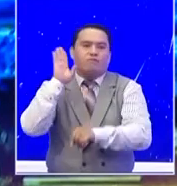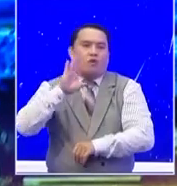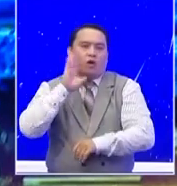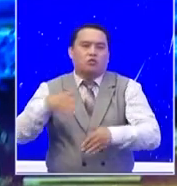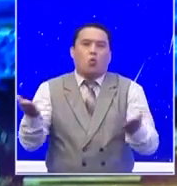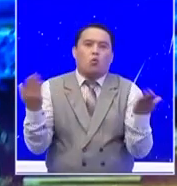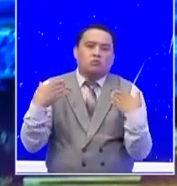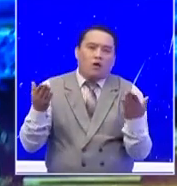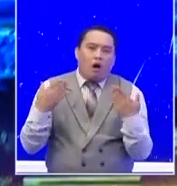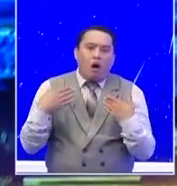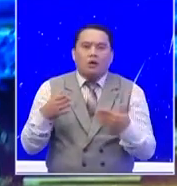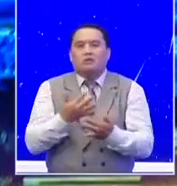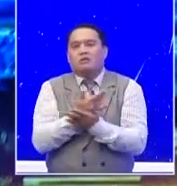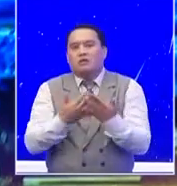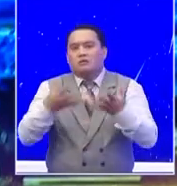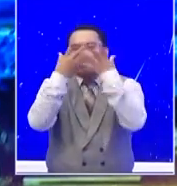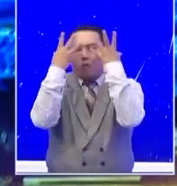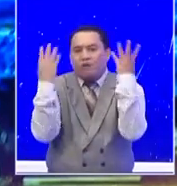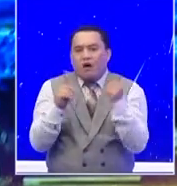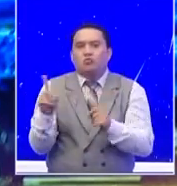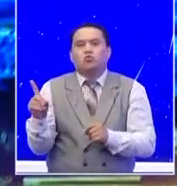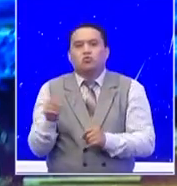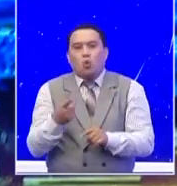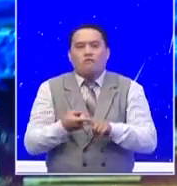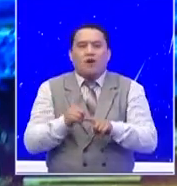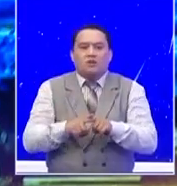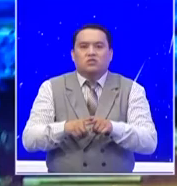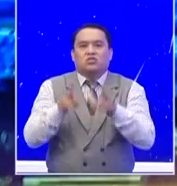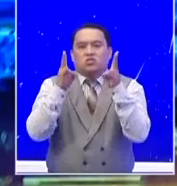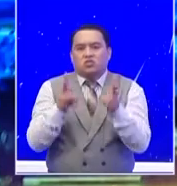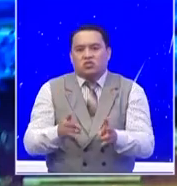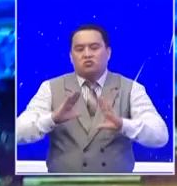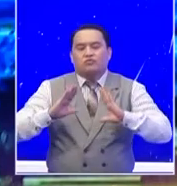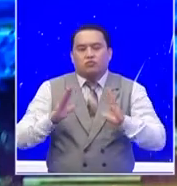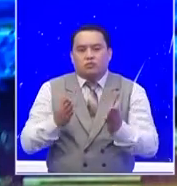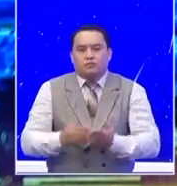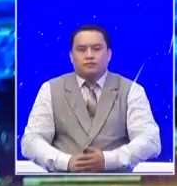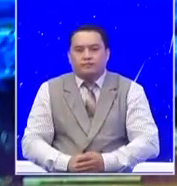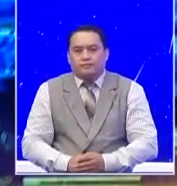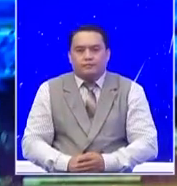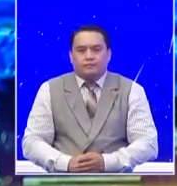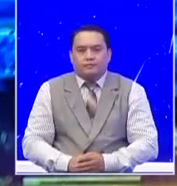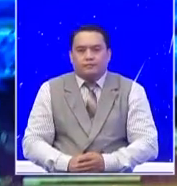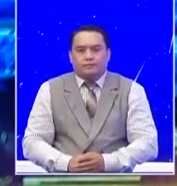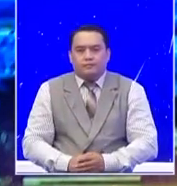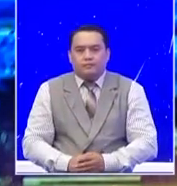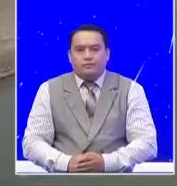для отдыха. Однако некоторые забывают, что именно в это время происходит наибольшее количество несчастных